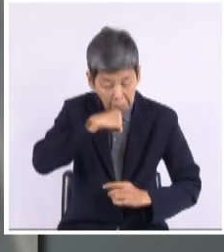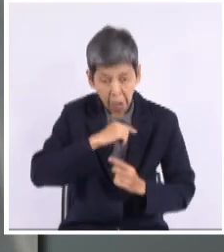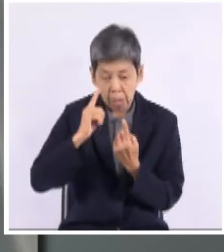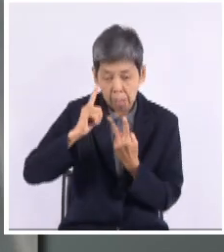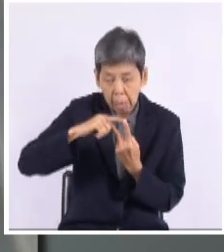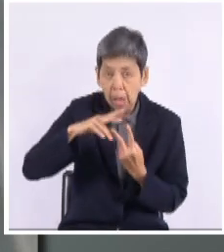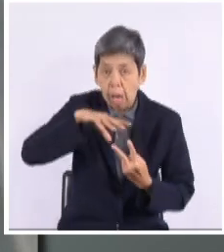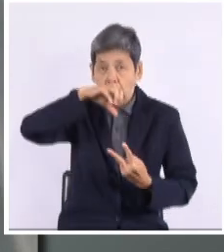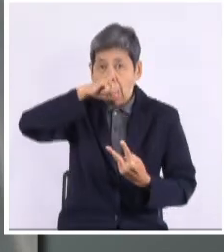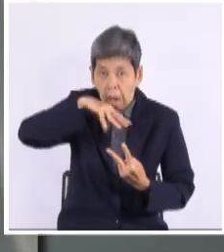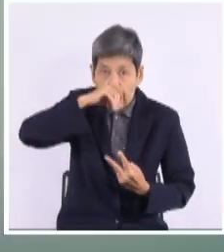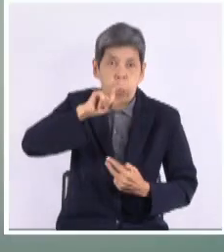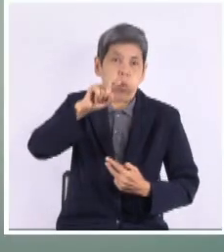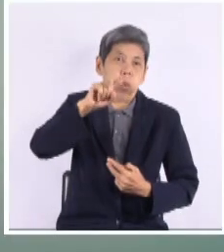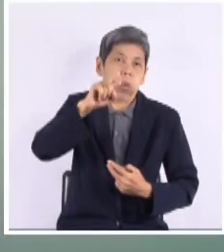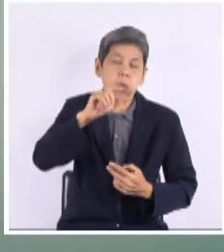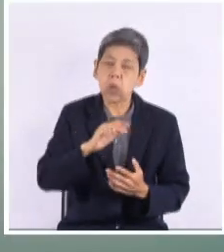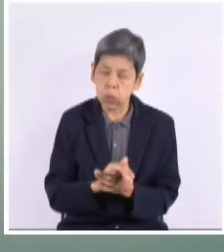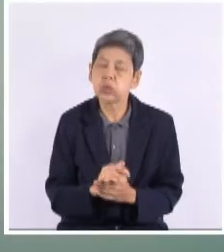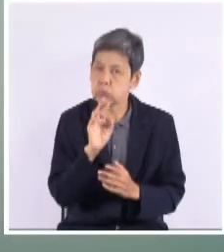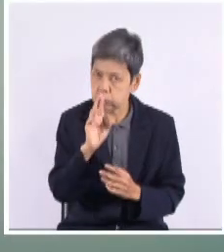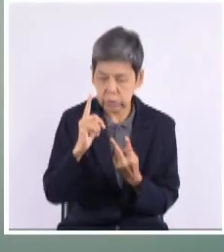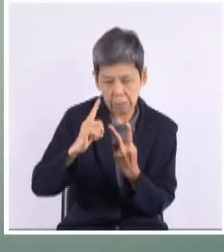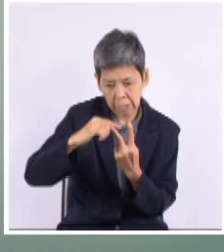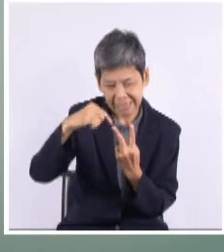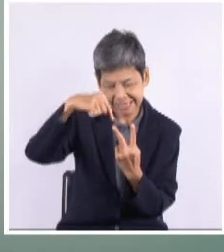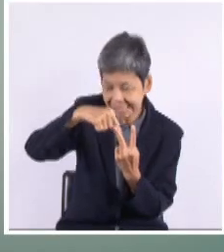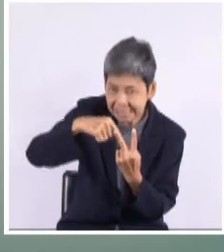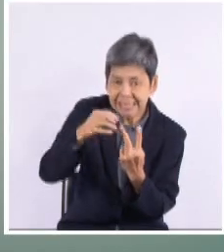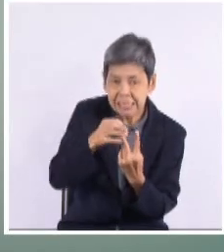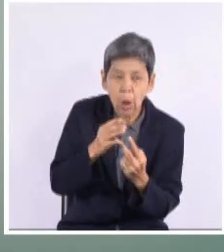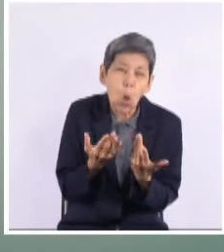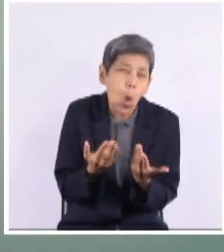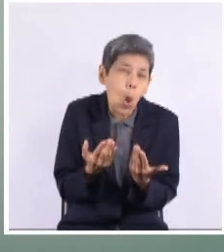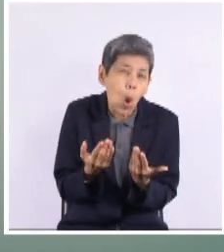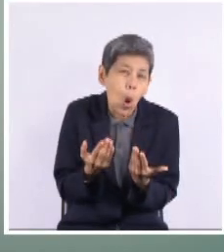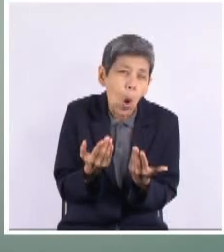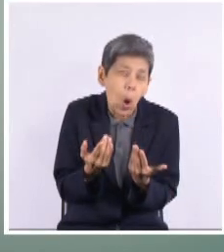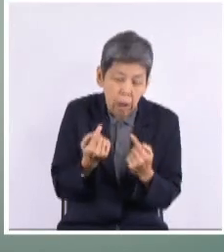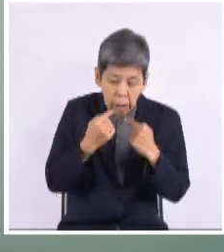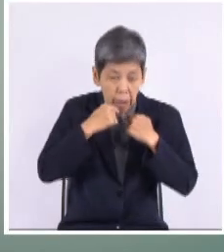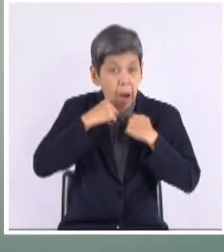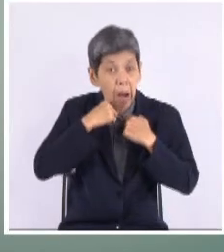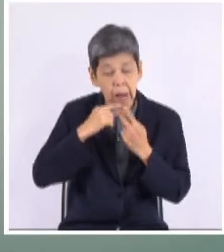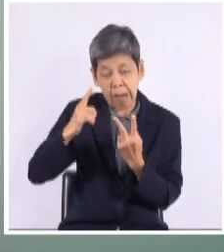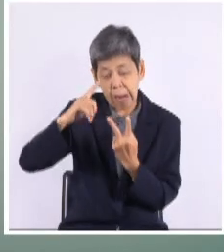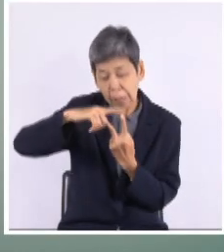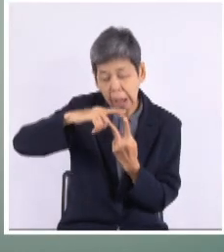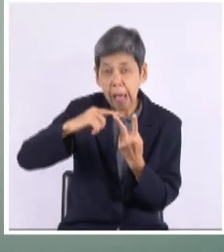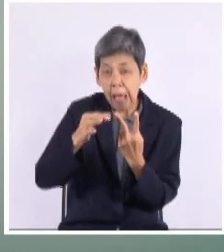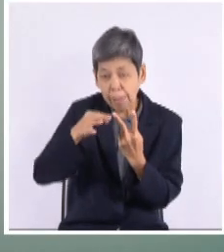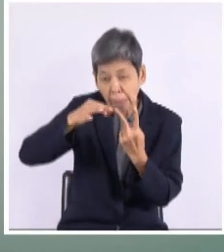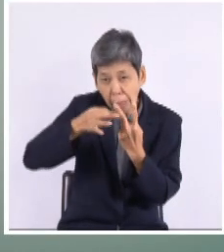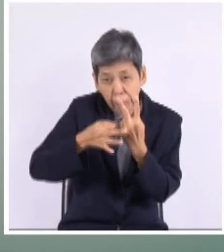หลอดลมจนหายใจไม่ออกอันที่เสียชีวิตได้ง่ายเลยนะคะแล้วถ้าหากว่าทิ้งไว้นานจนวันไปกดทับหลอดอาหารเป็นแผล